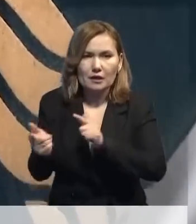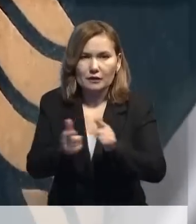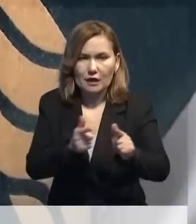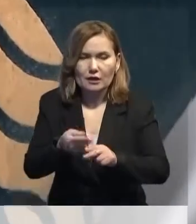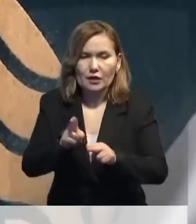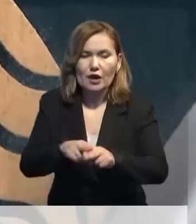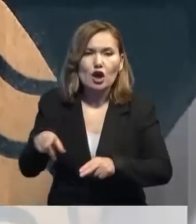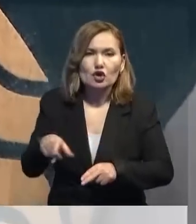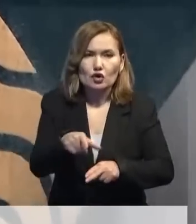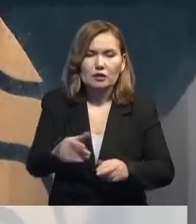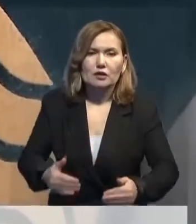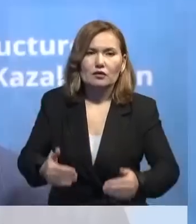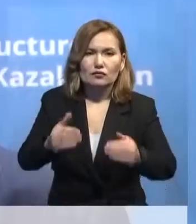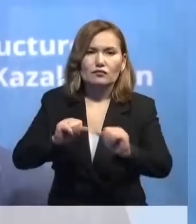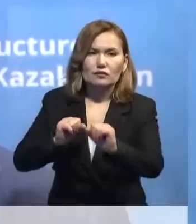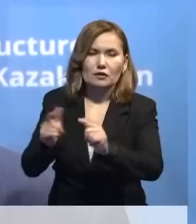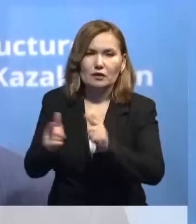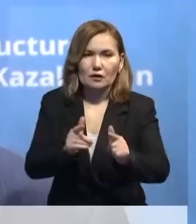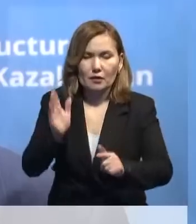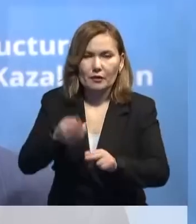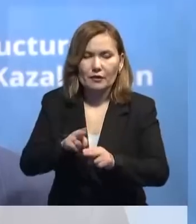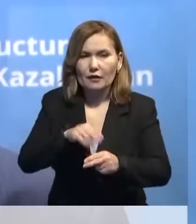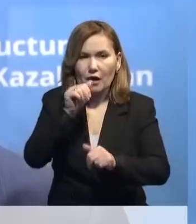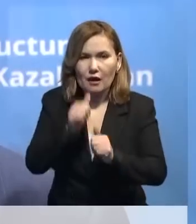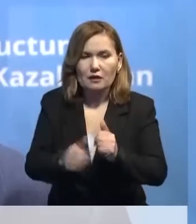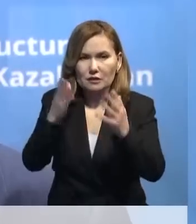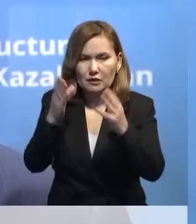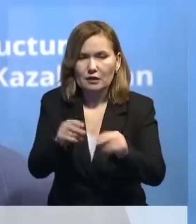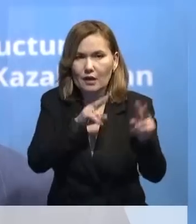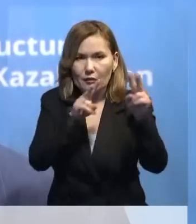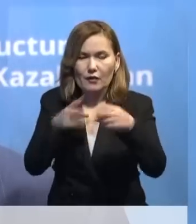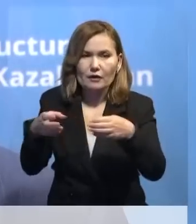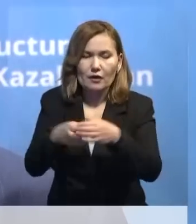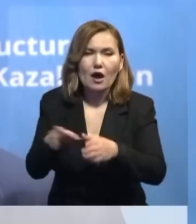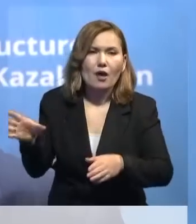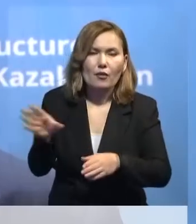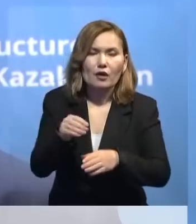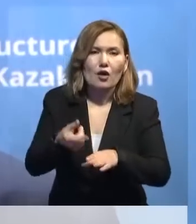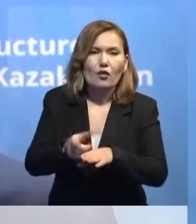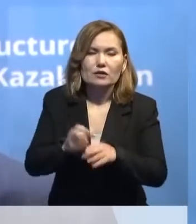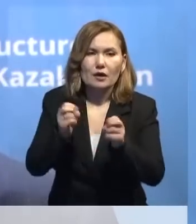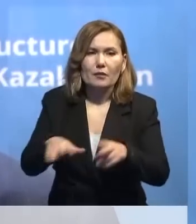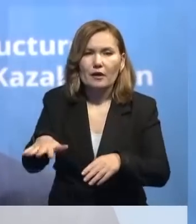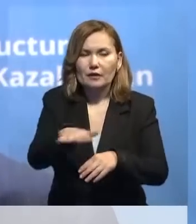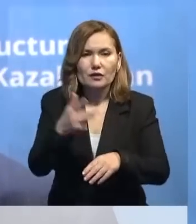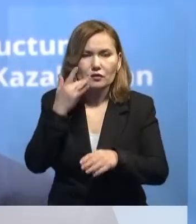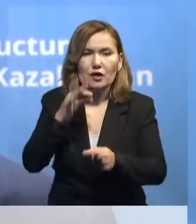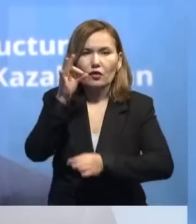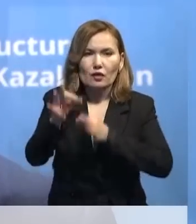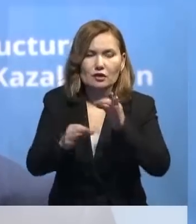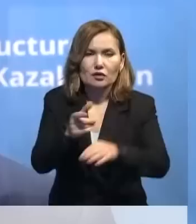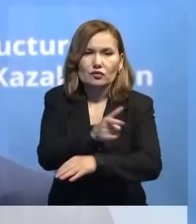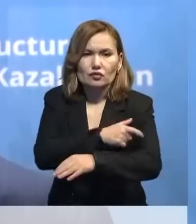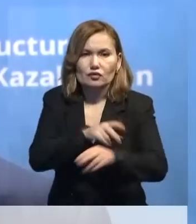жолдың жаңағы жерлерге шығарылып қойды. Күнде жаңағы патрульдеріне жүріп жатыр. Сол бүкіл жаңағы қауіпті жерлердің бәрінде күрлі су ішінде де жүрсе